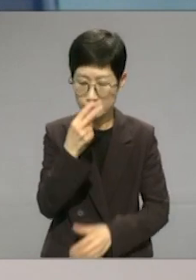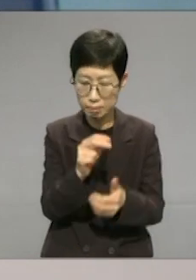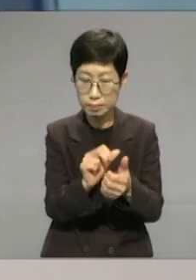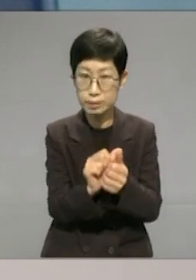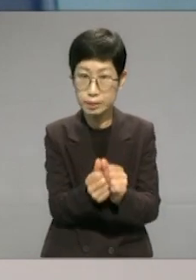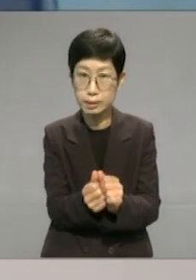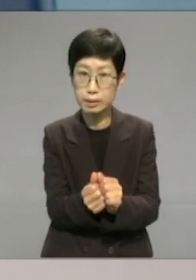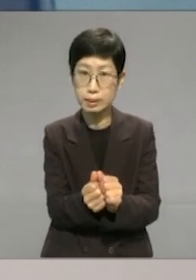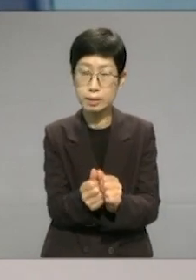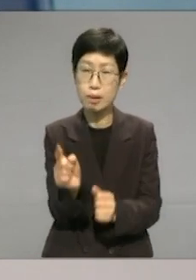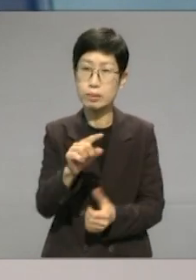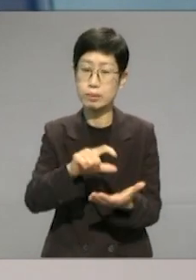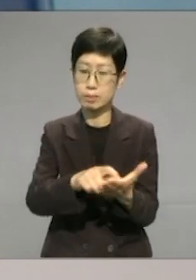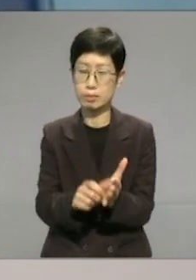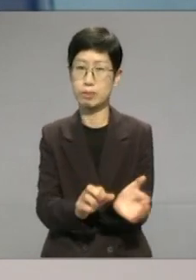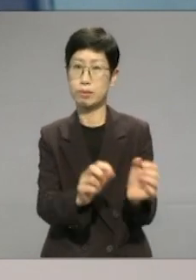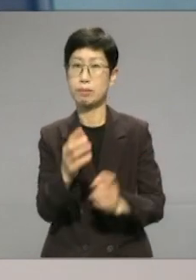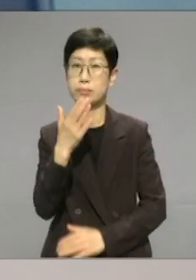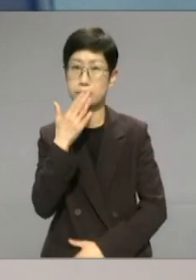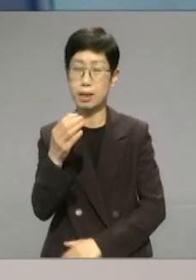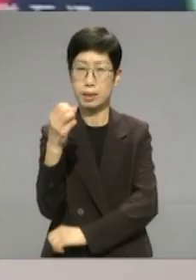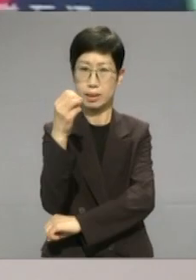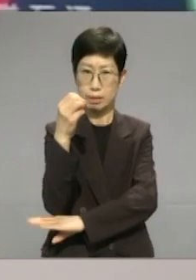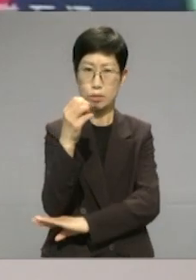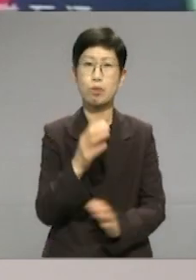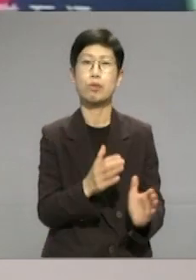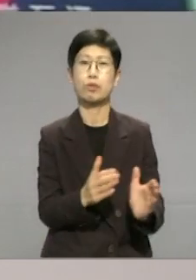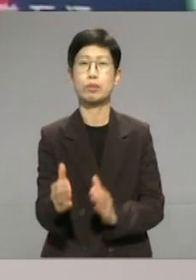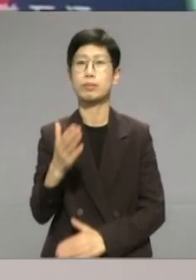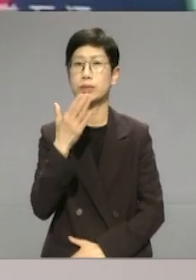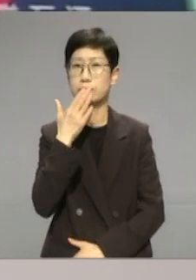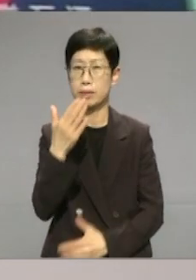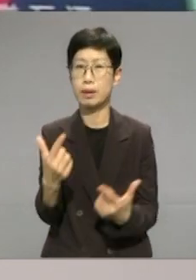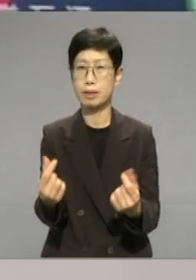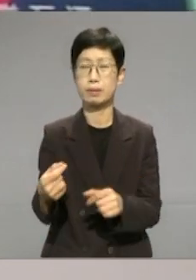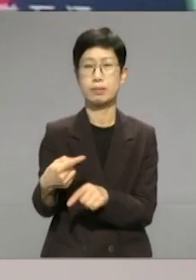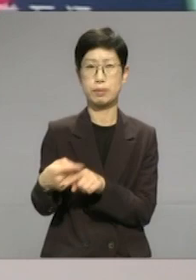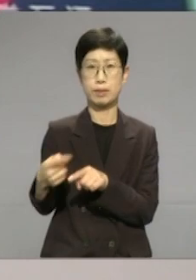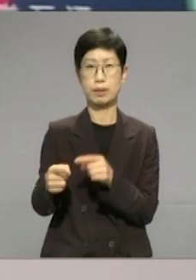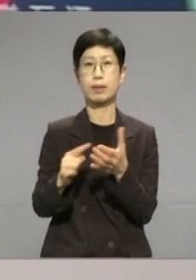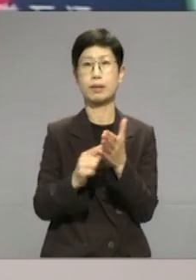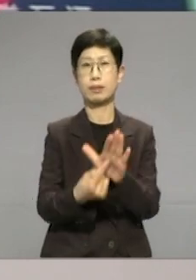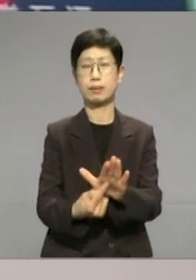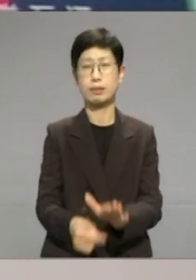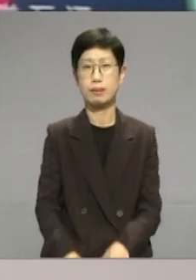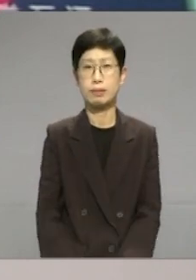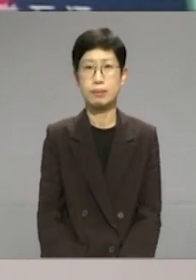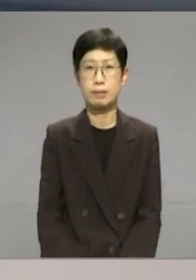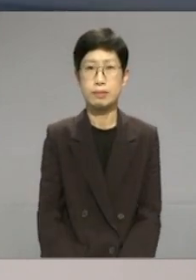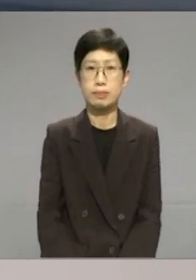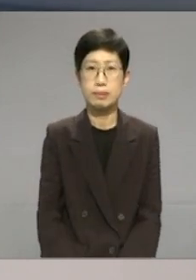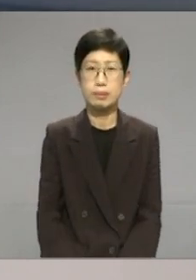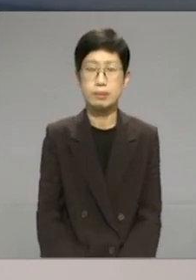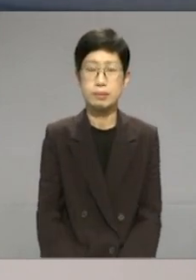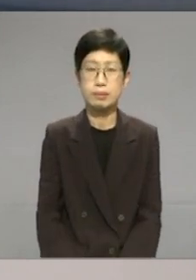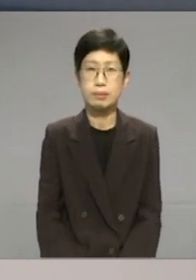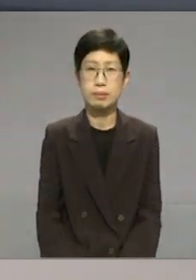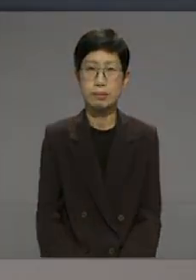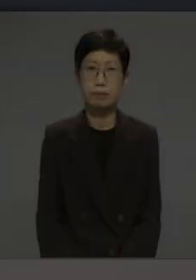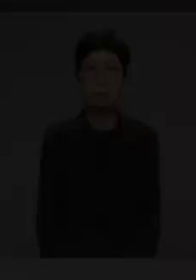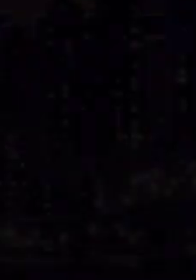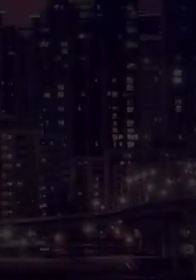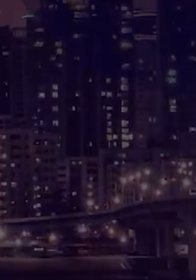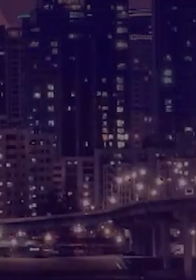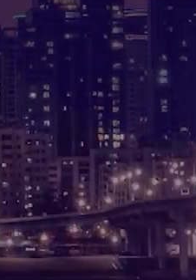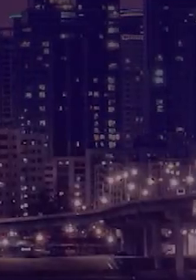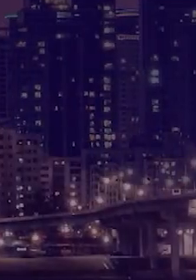증시가 어느 정도 회복할 수 있는 발판을 마련할 것이라는 분석이 나오고 있습니다. 지금까지 월드 이 브리핑이었습니다.